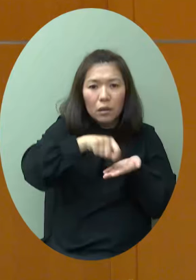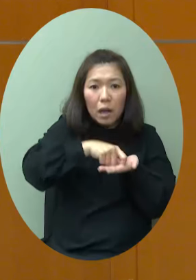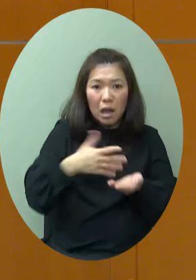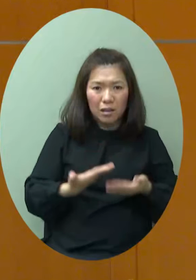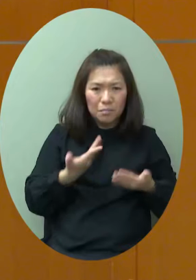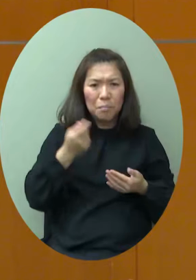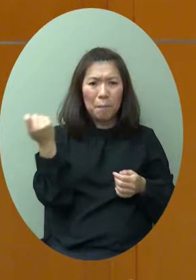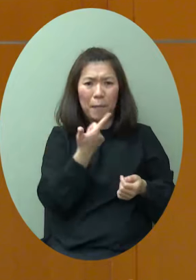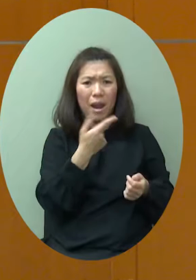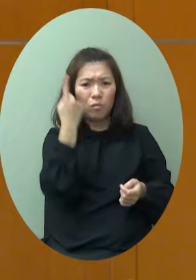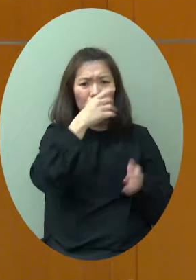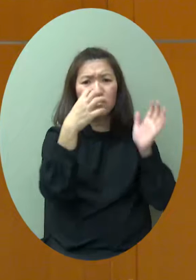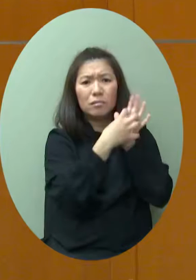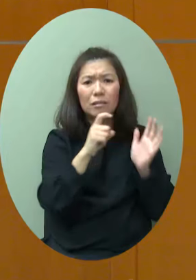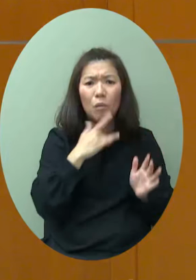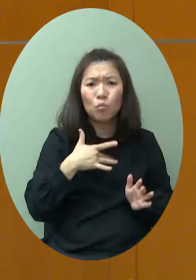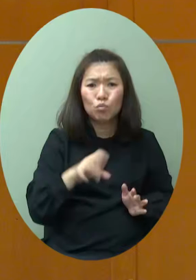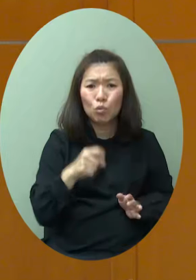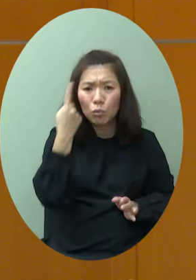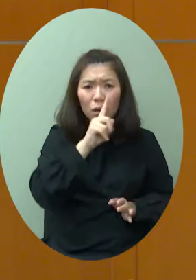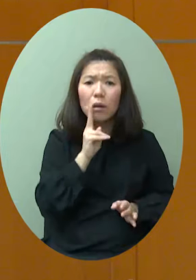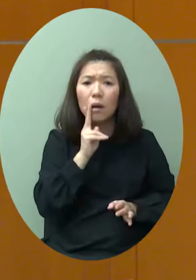比用安心出行更加有效咧？